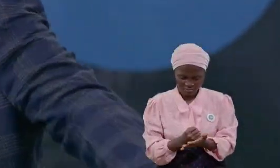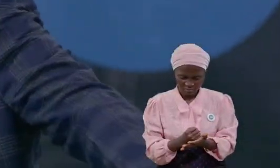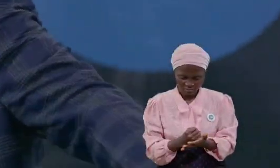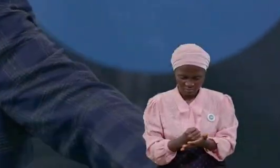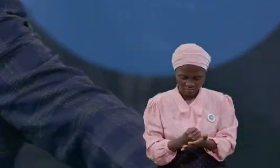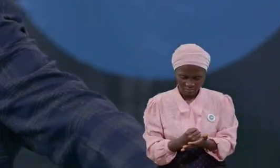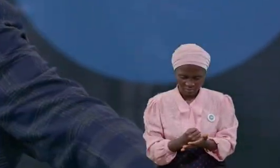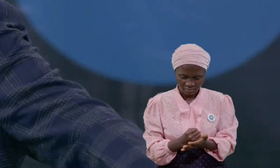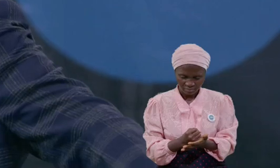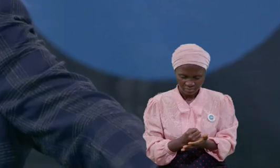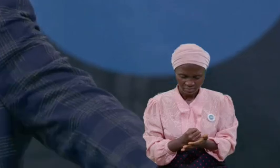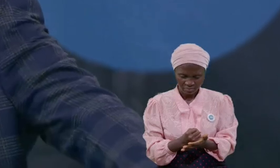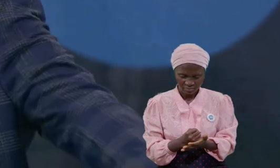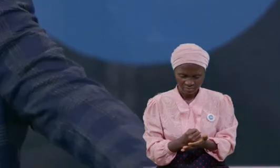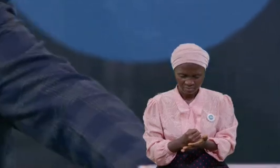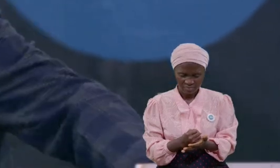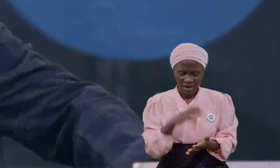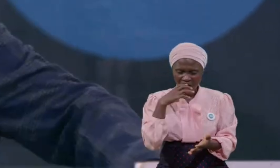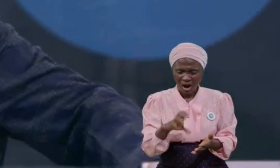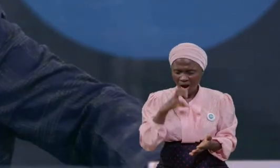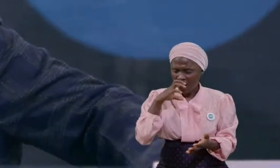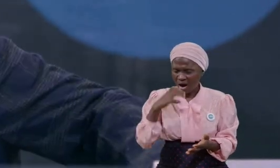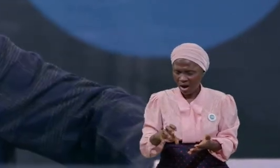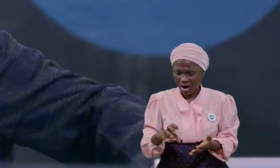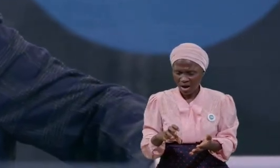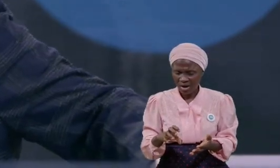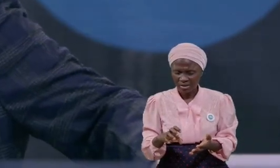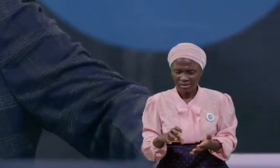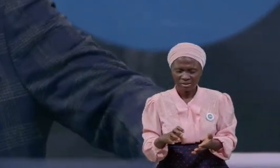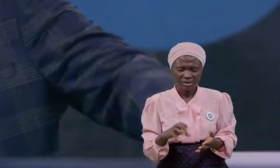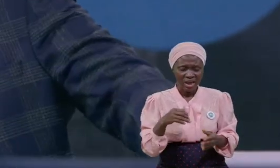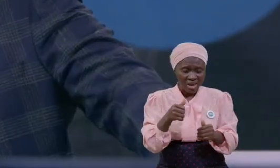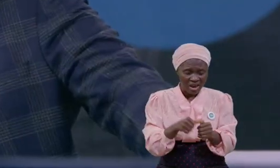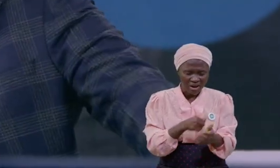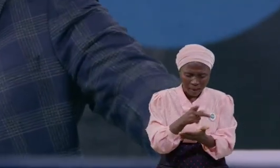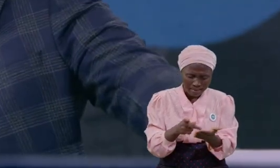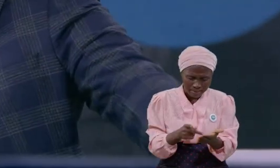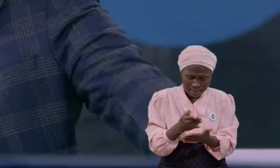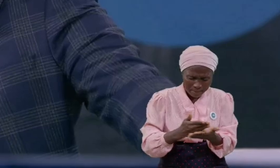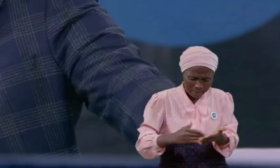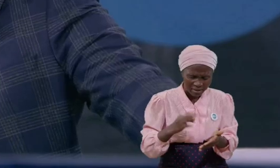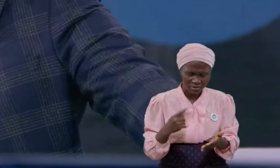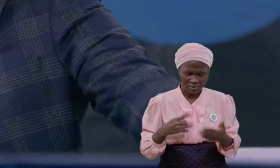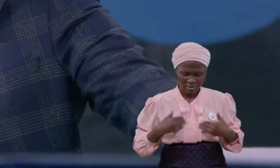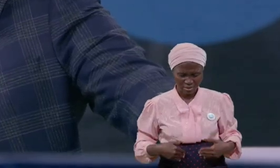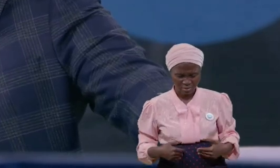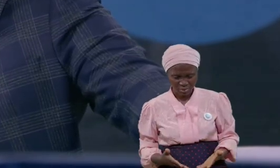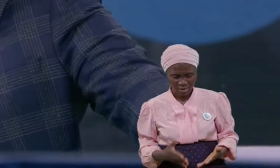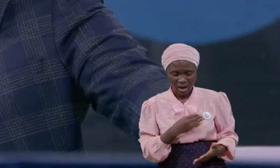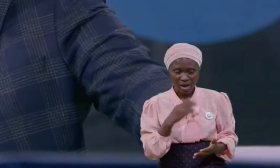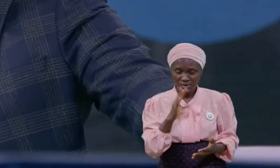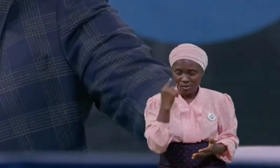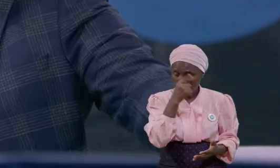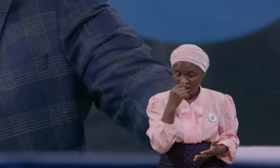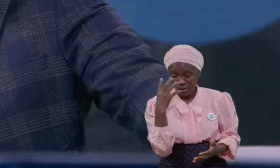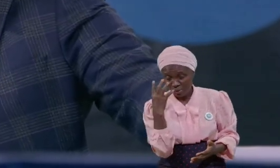Chaleur interne n'importe où dans le corps. Et la faiblesse, comme si vous le vous allez vous tomber. Je prie.